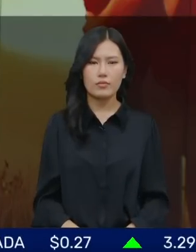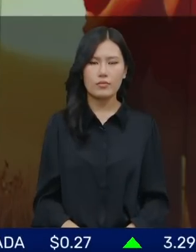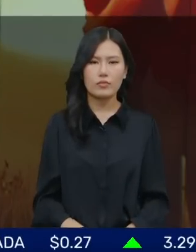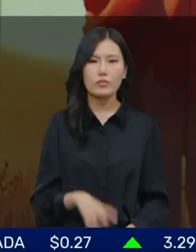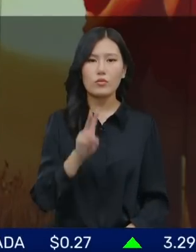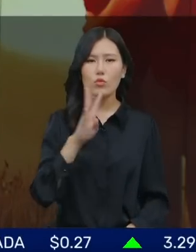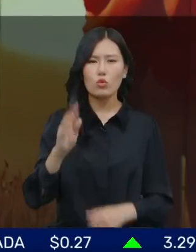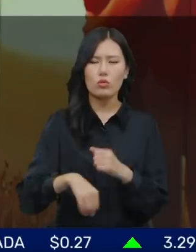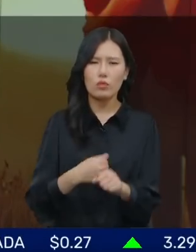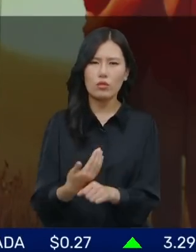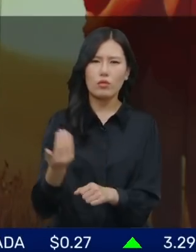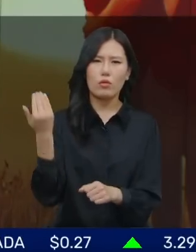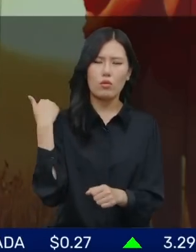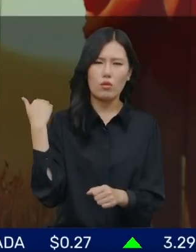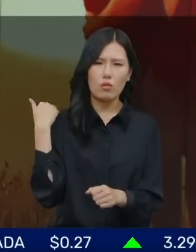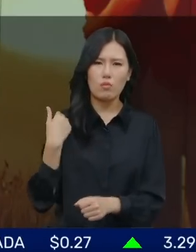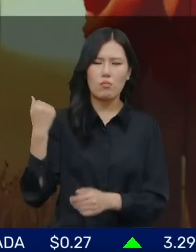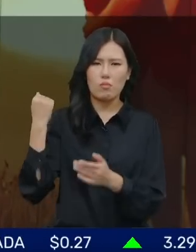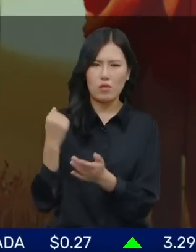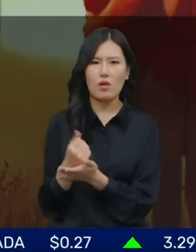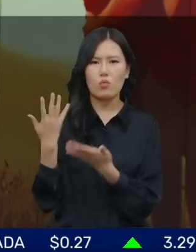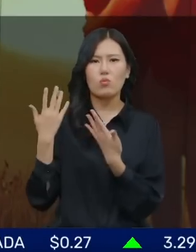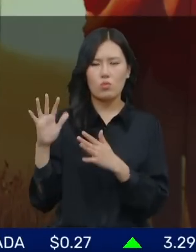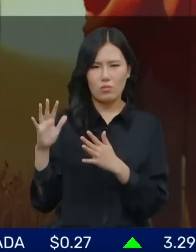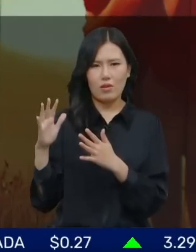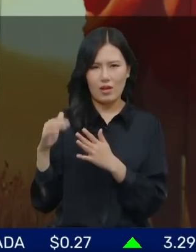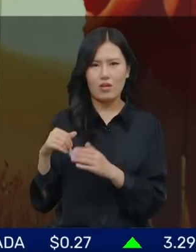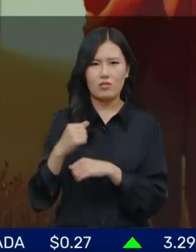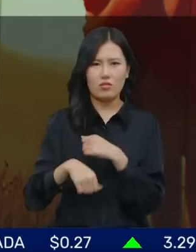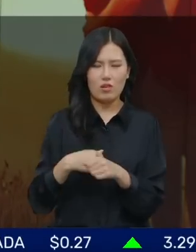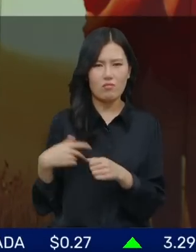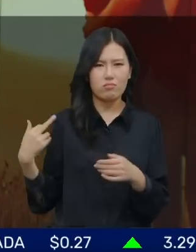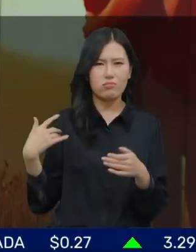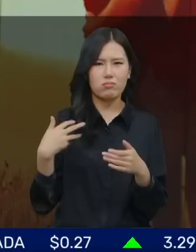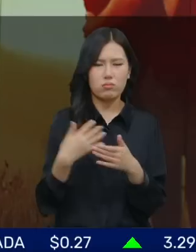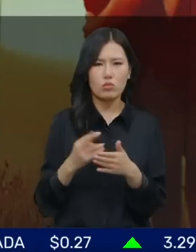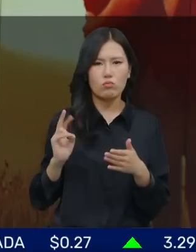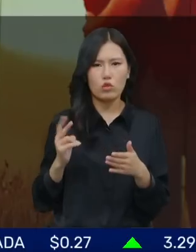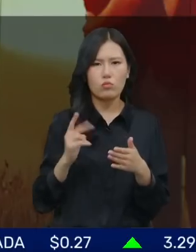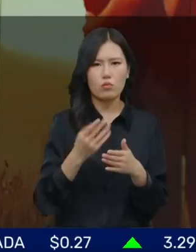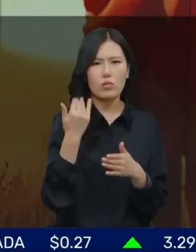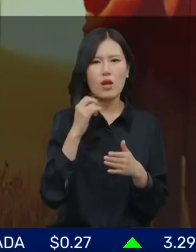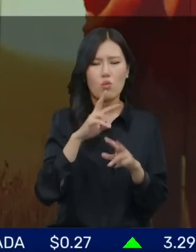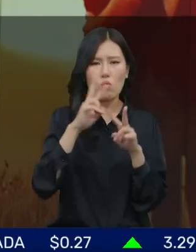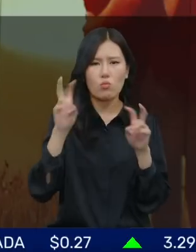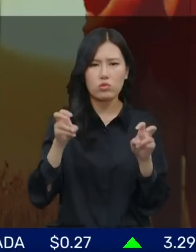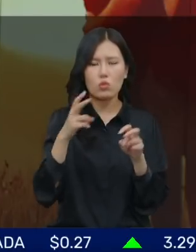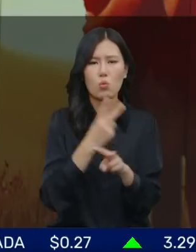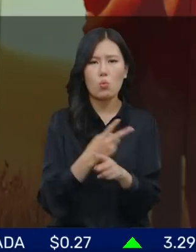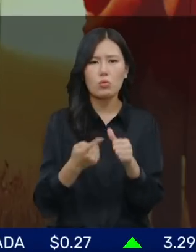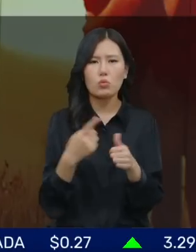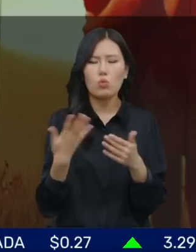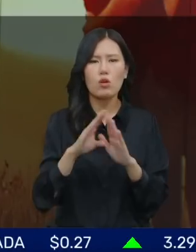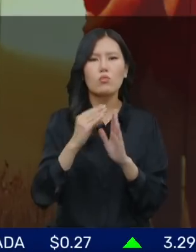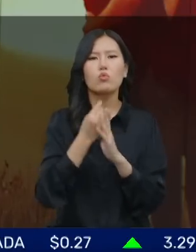24 жилийн өмнө батлагдаж энэ хооронд хэд хэдэн удаа нэмэлт өөрчлөлт болон за өөрчлөлт орж байсан гэр бүлийн тухай хуулийн шинжилсэн найруулгын төслийг эцэст